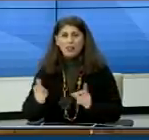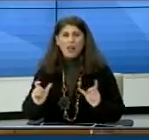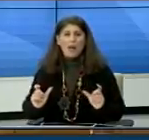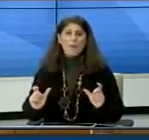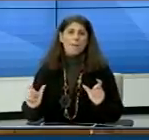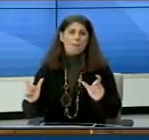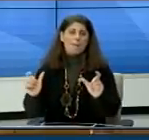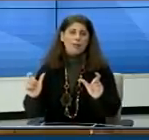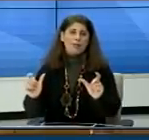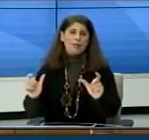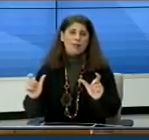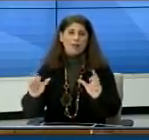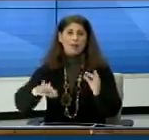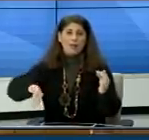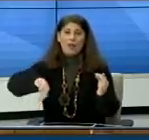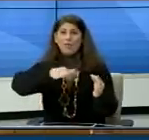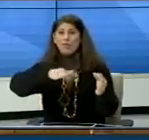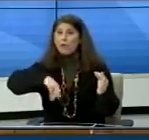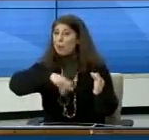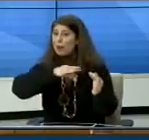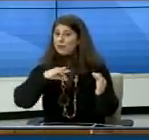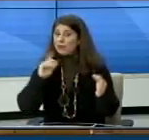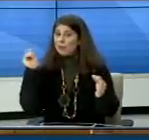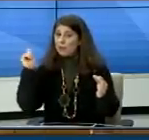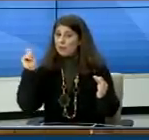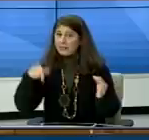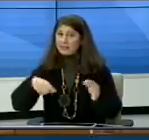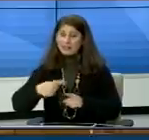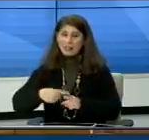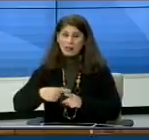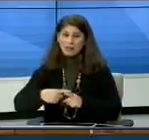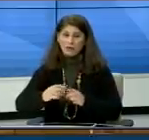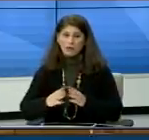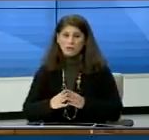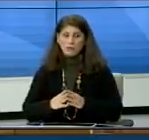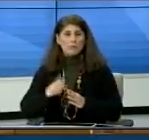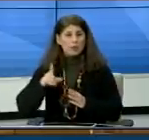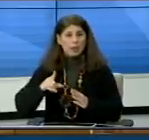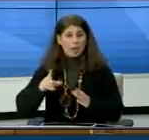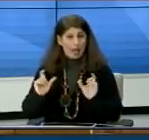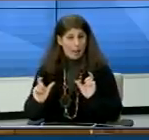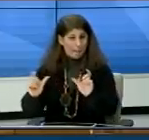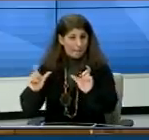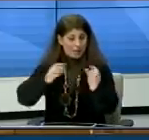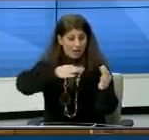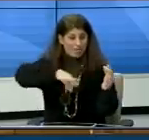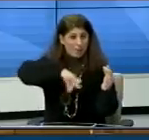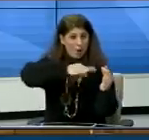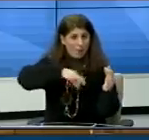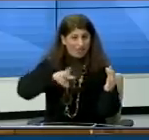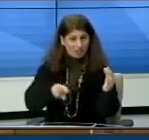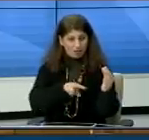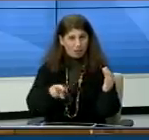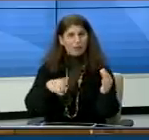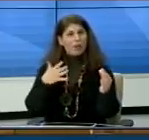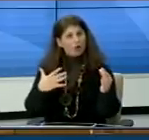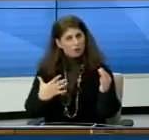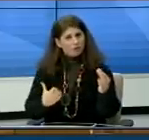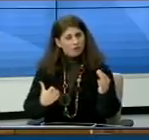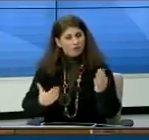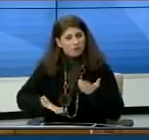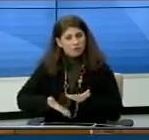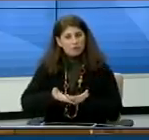αμυντική και τη διπλωματική μας πολιτική, αυτή που πλαισιώνεται και από τους